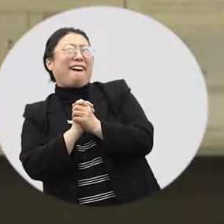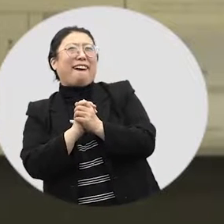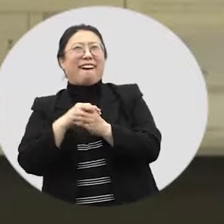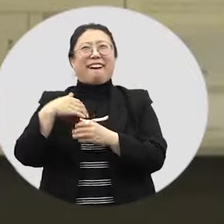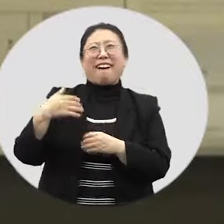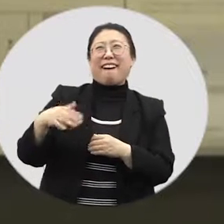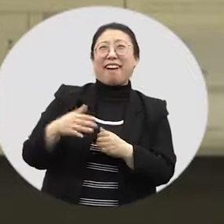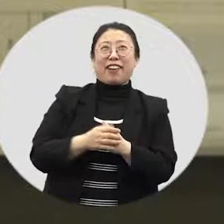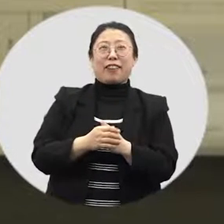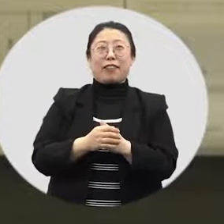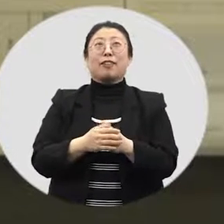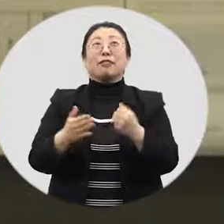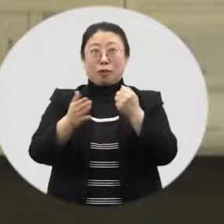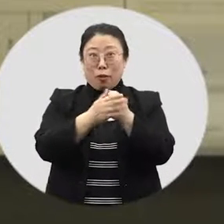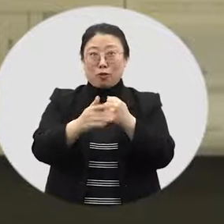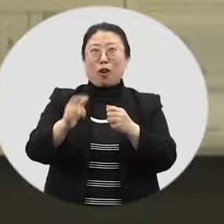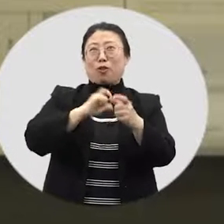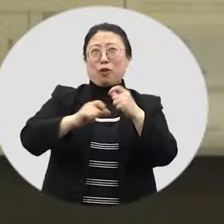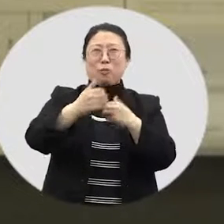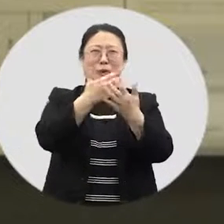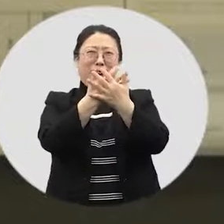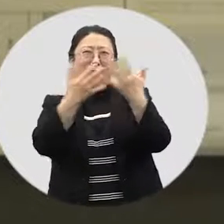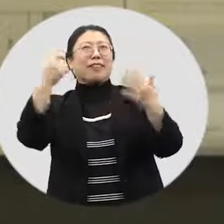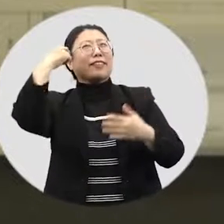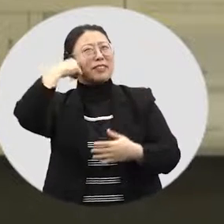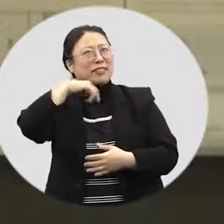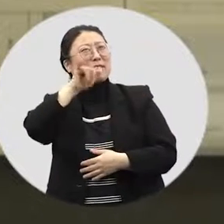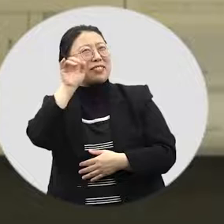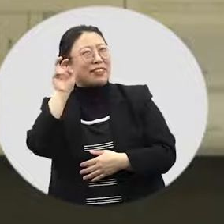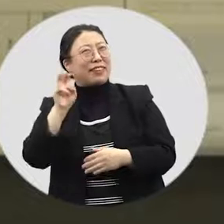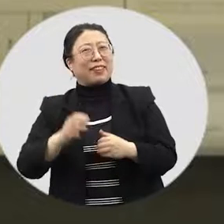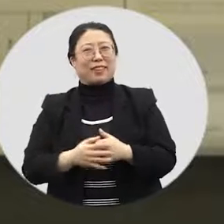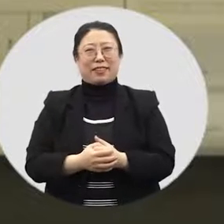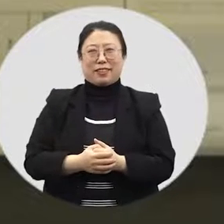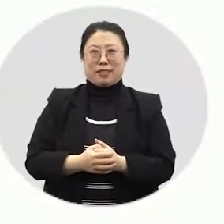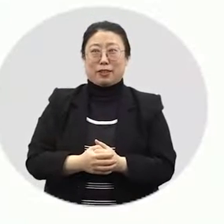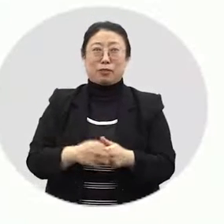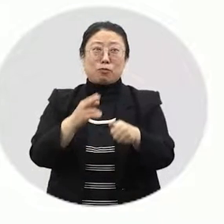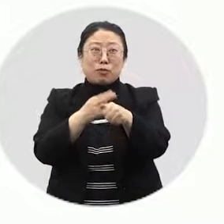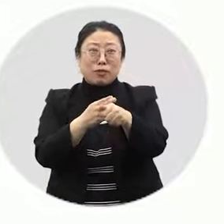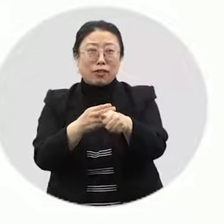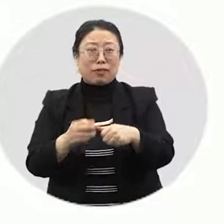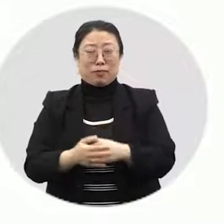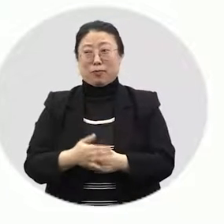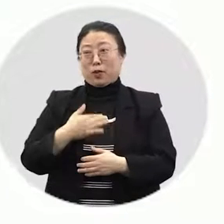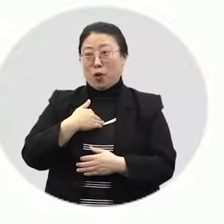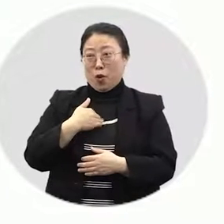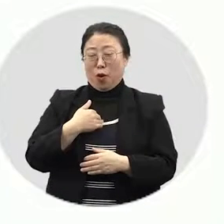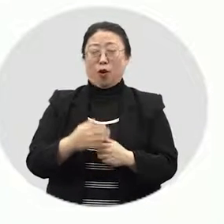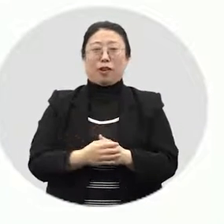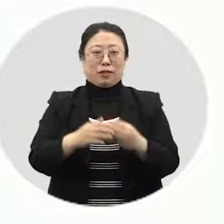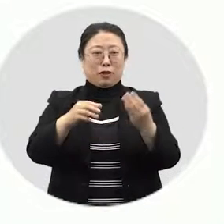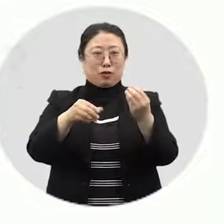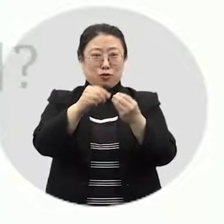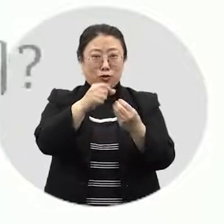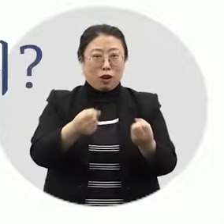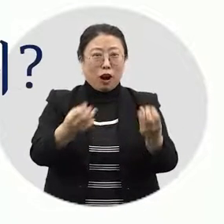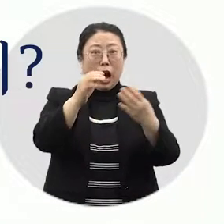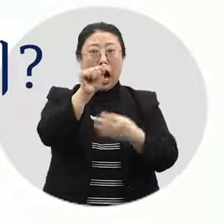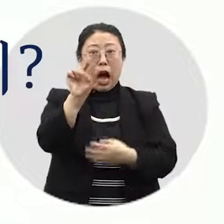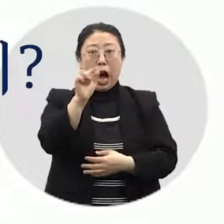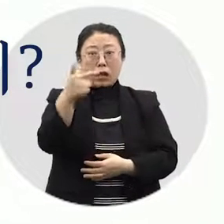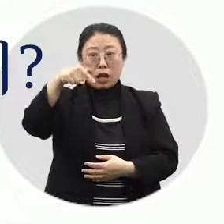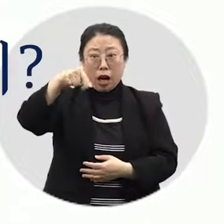우와 그래서 추석 달이 유난히 더 밝게 느껴지는 거군요 선생님 저는 추석을